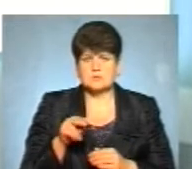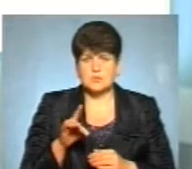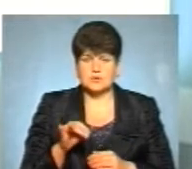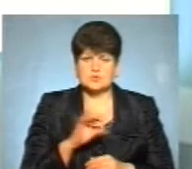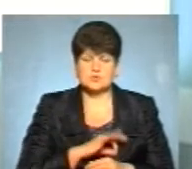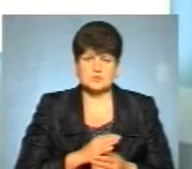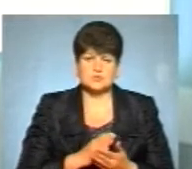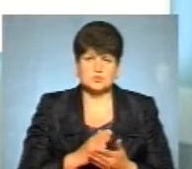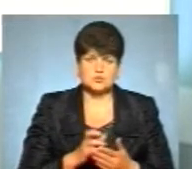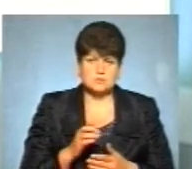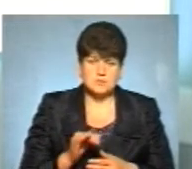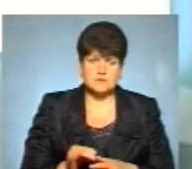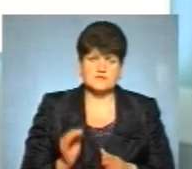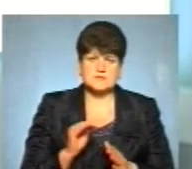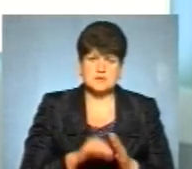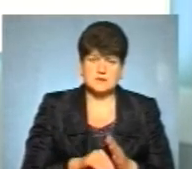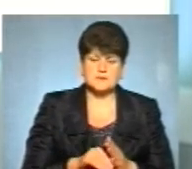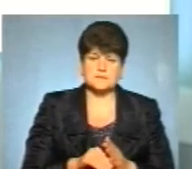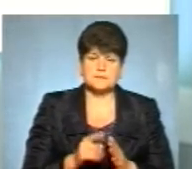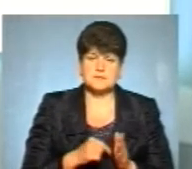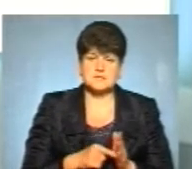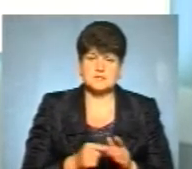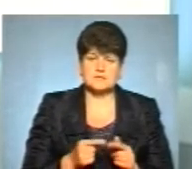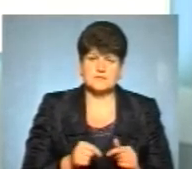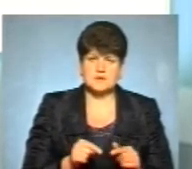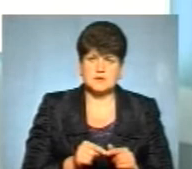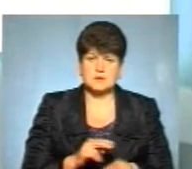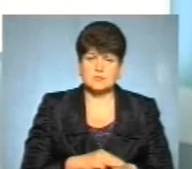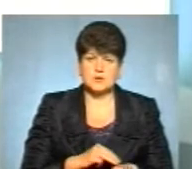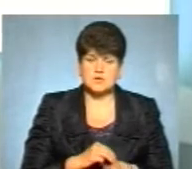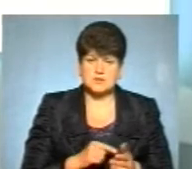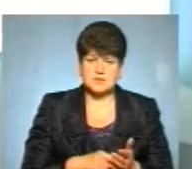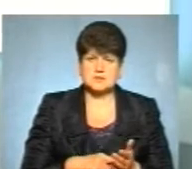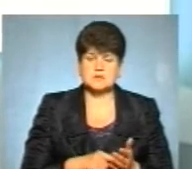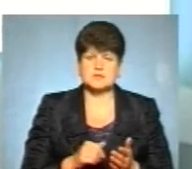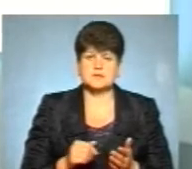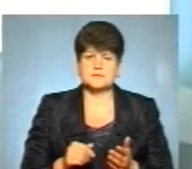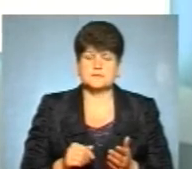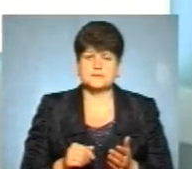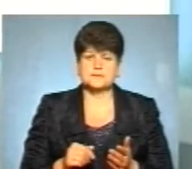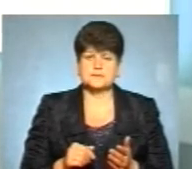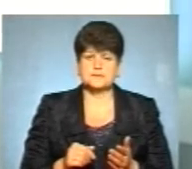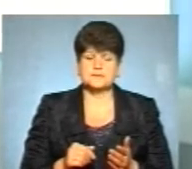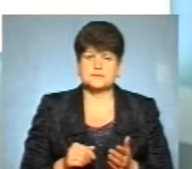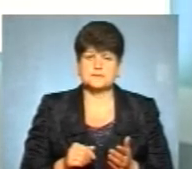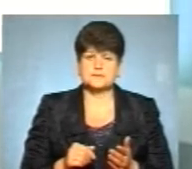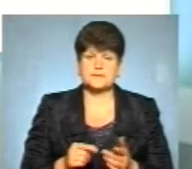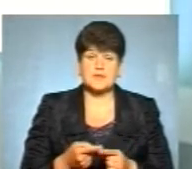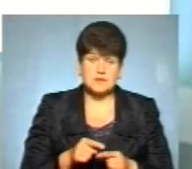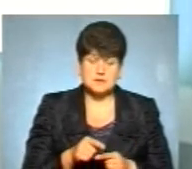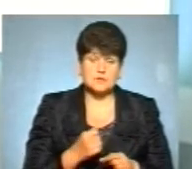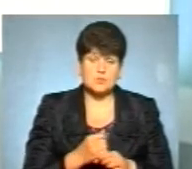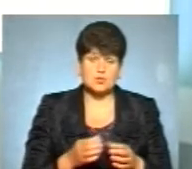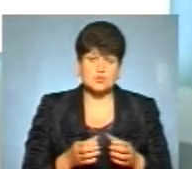Держпродспоживслужби, також в складі міського відділу поліції, муніципальної поліції. От, і ці робочі